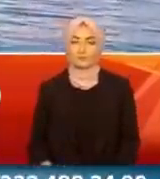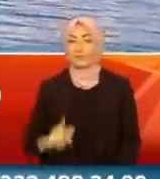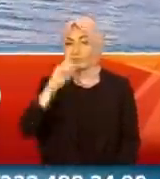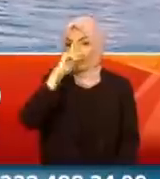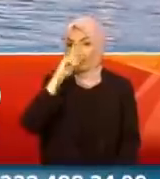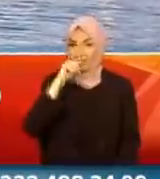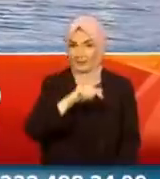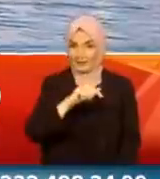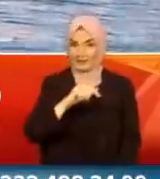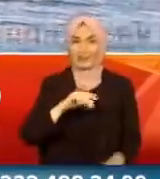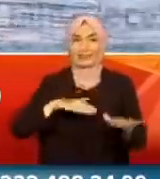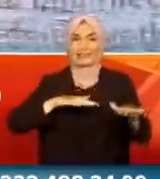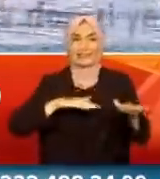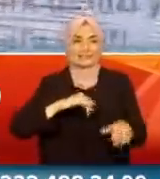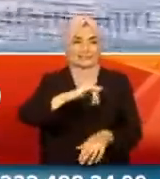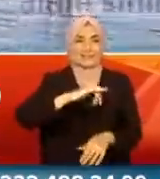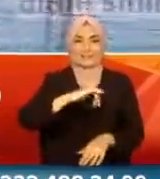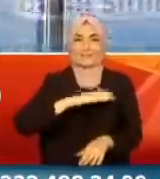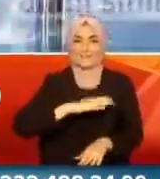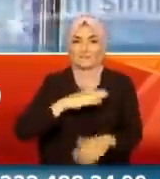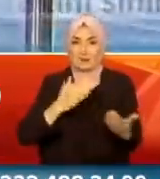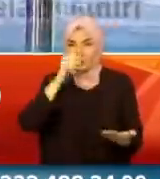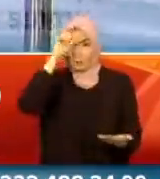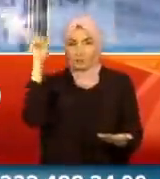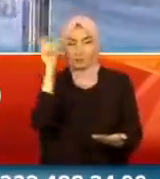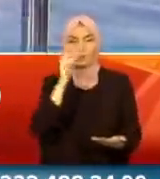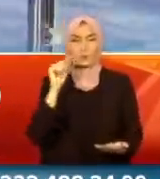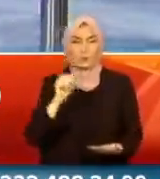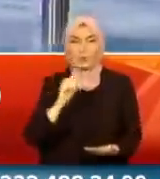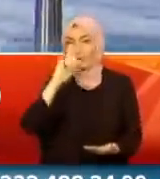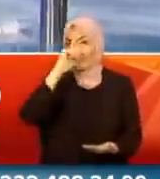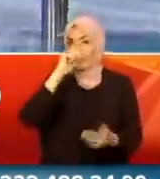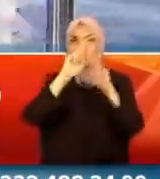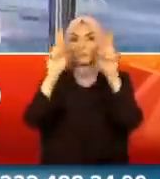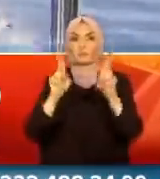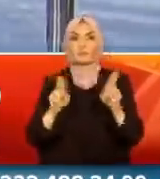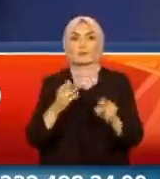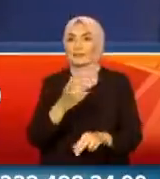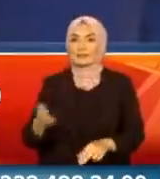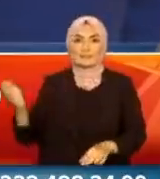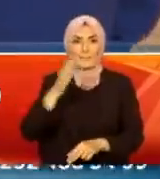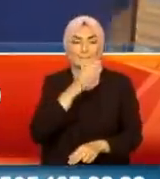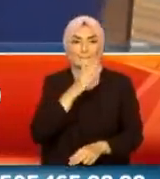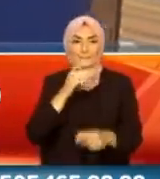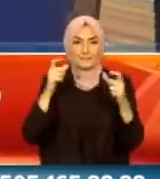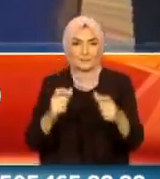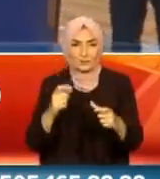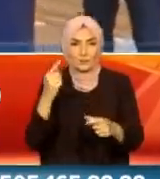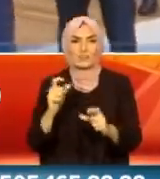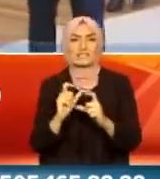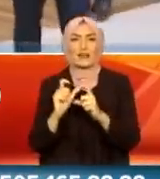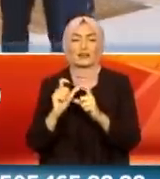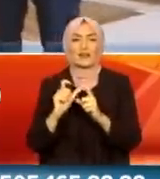Libya ile kıyıdaş olan Türkiye'yi Libya'daki meşru ve uluslararası alanda tanınmış Sarraç hükümetiyle deniz yetki alanları